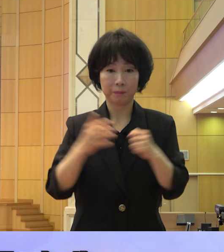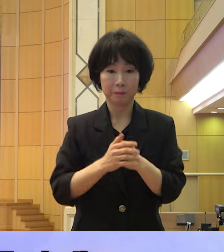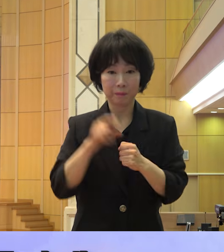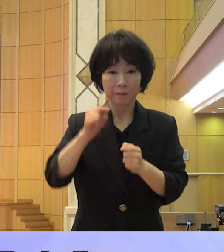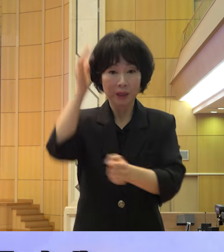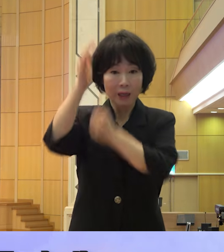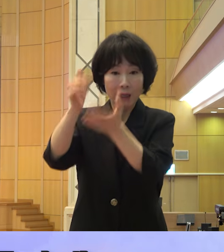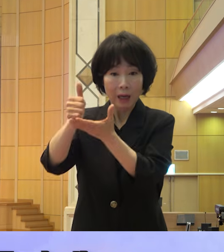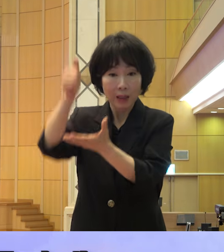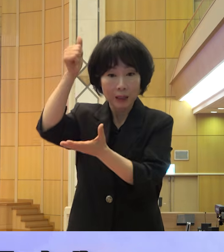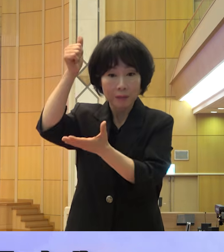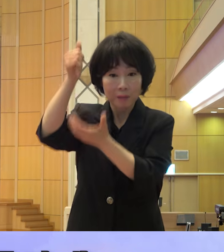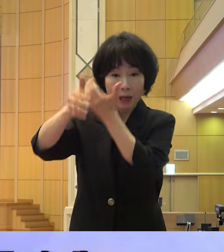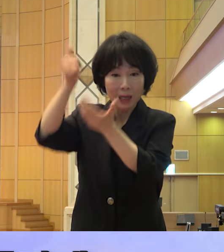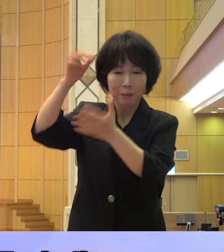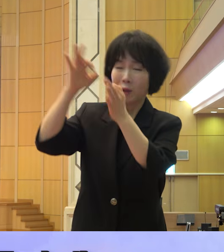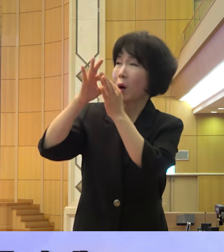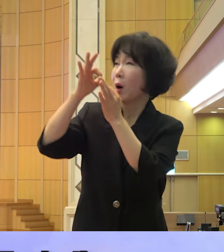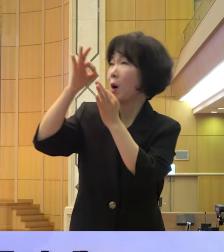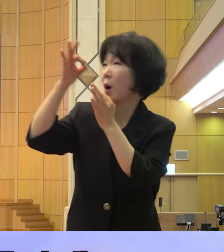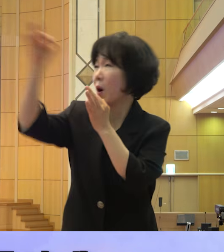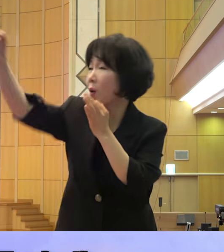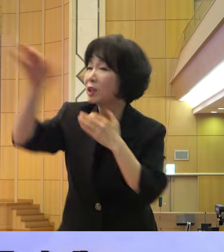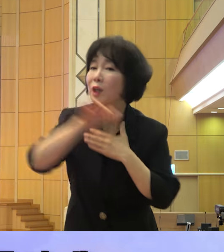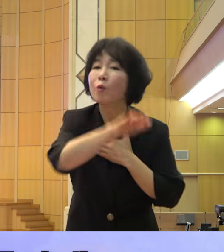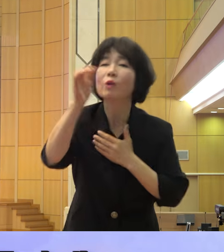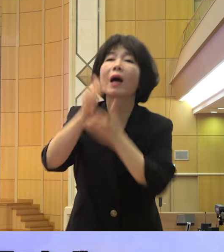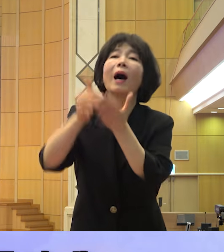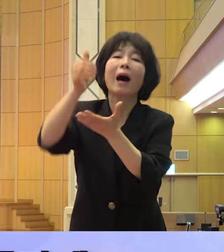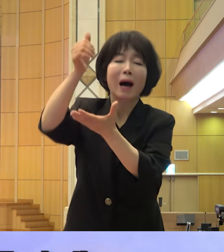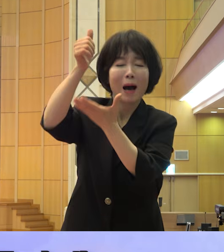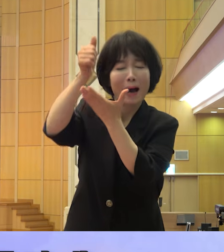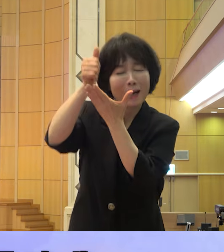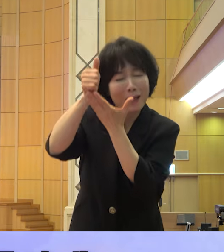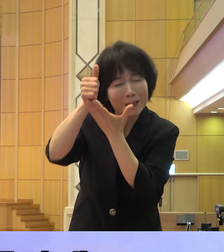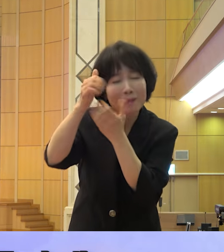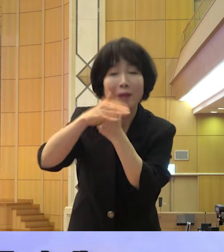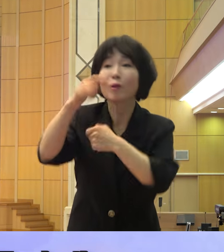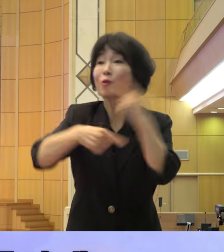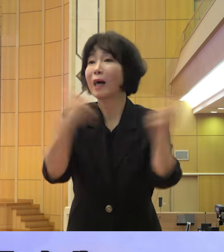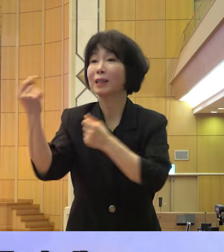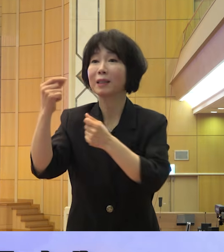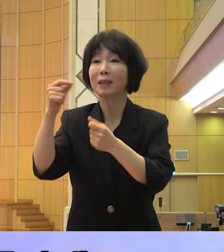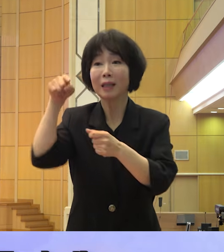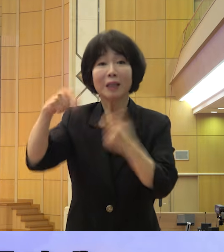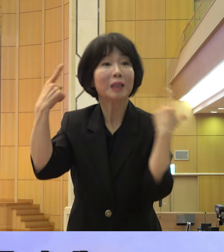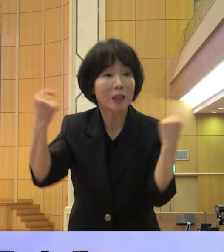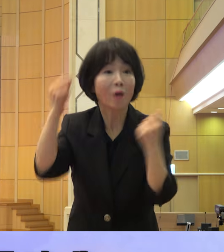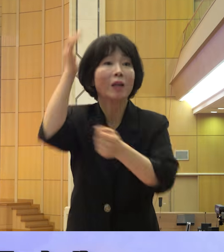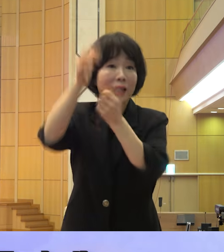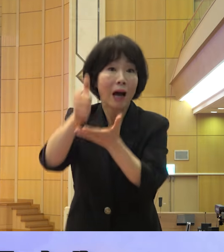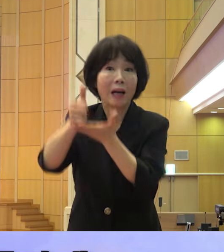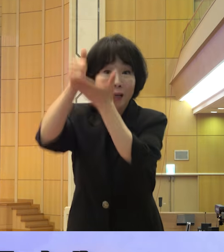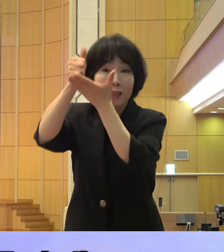이러한 하나님은 영원히 우리 하나님이시니. 따라합시다. 이러한